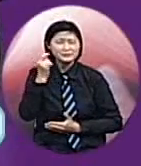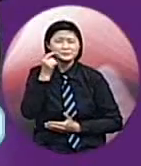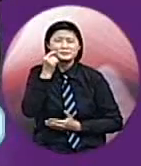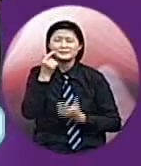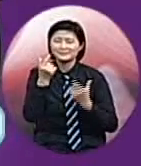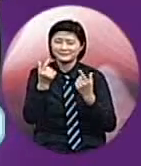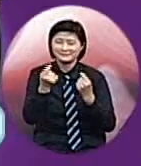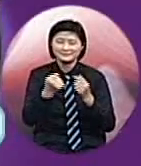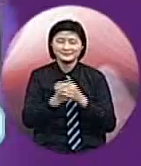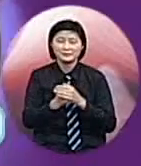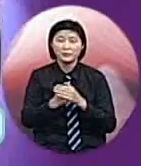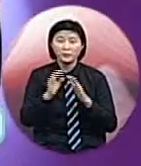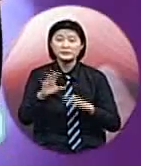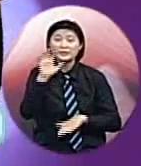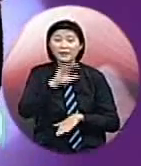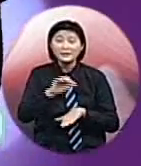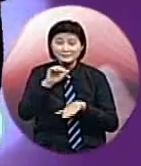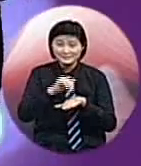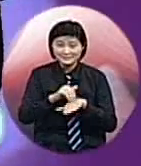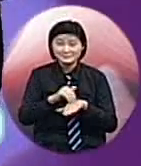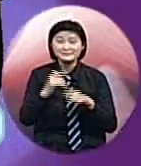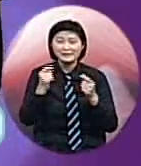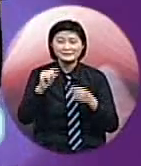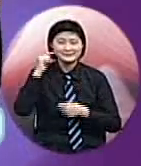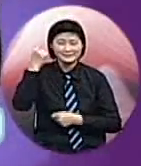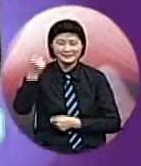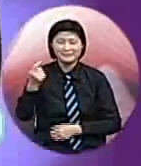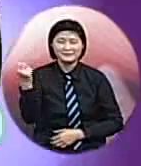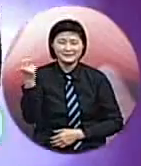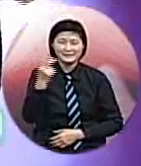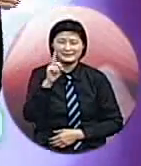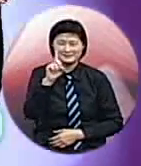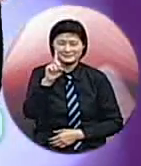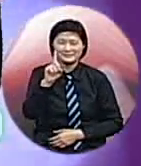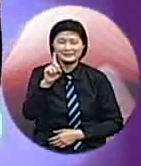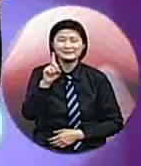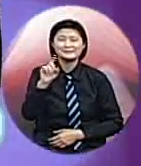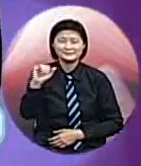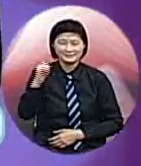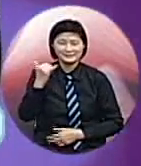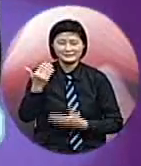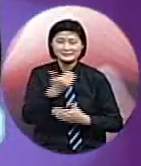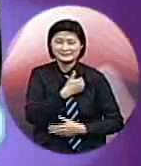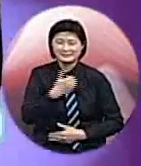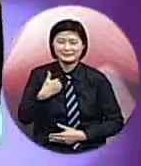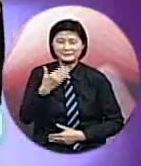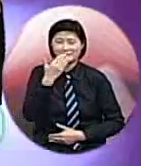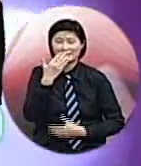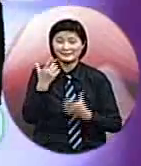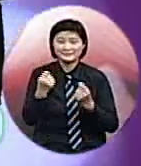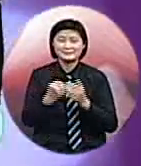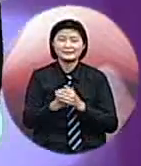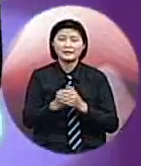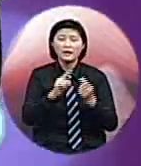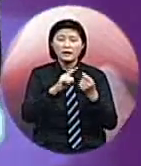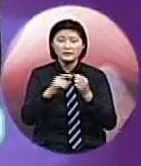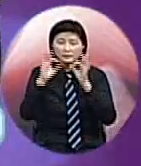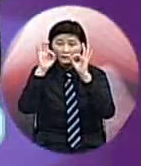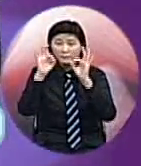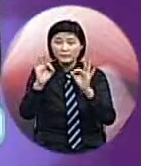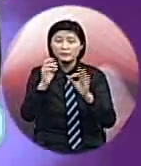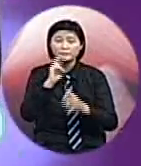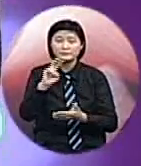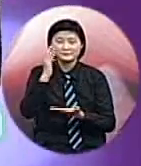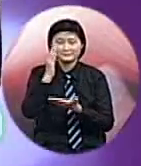같은데 어머니 이제 오늘 연습이었고 그렇죠. 이제 다음에 또 하면 또 이제 해주시면 있으시죠. 예. 네. 근데 가사를 보고 어머니 부르시면 안